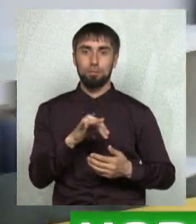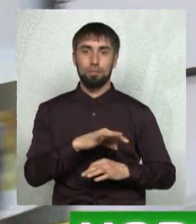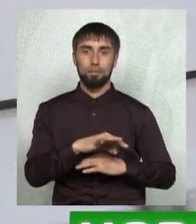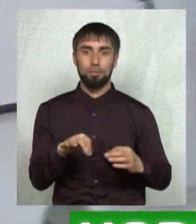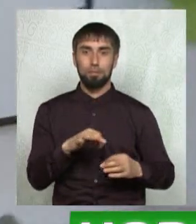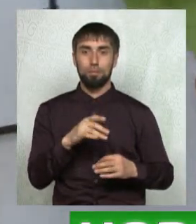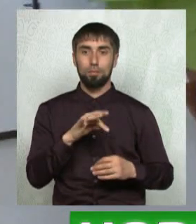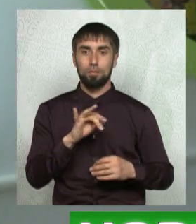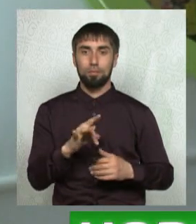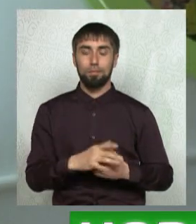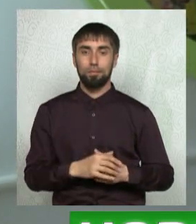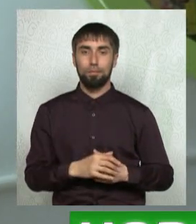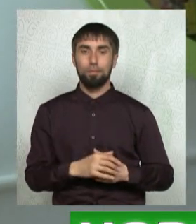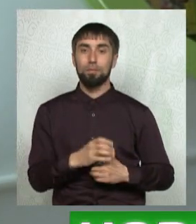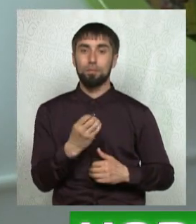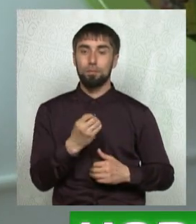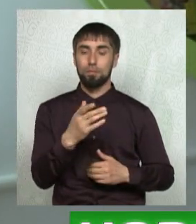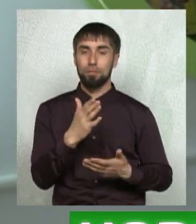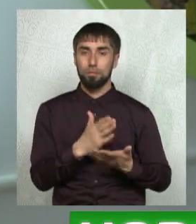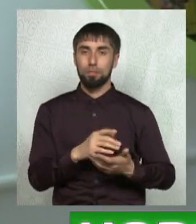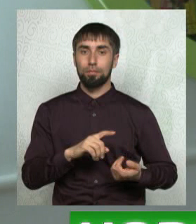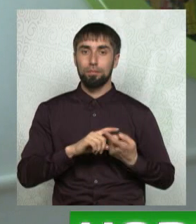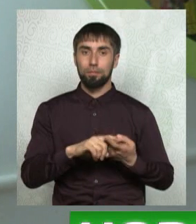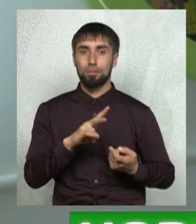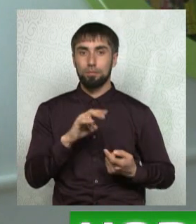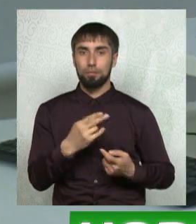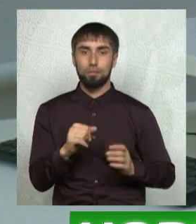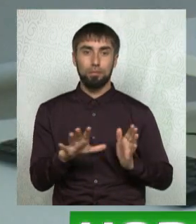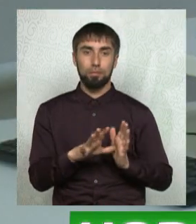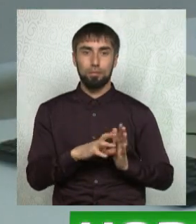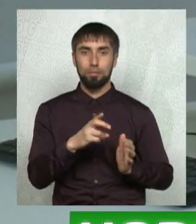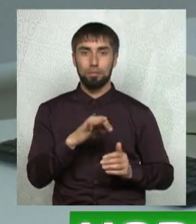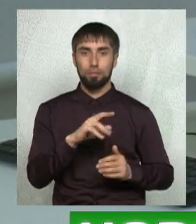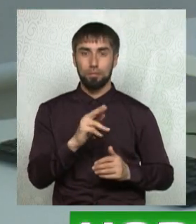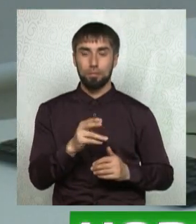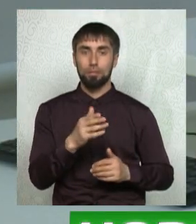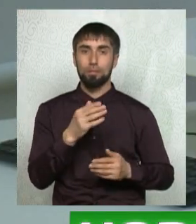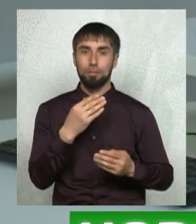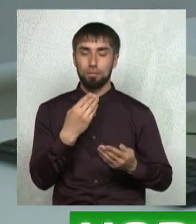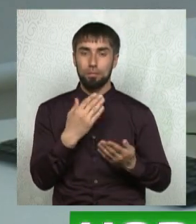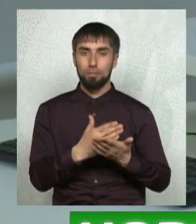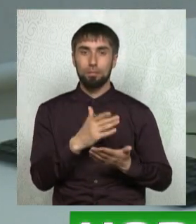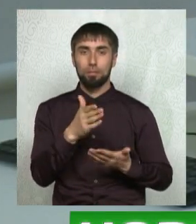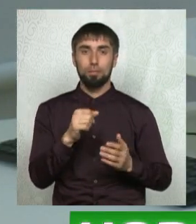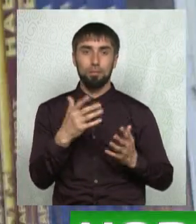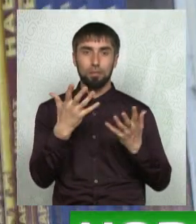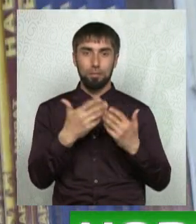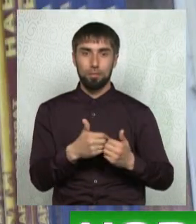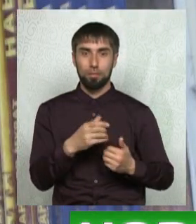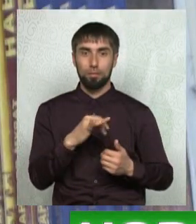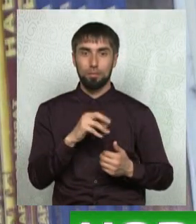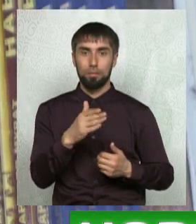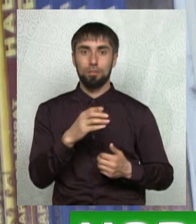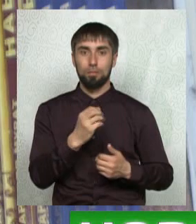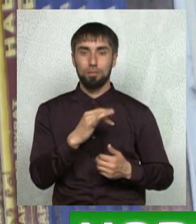проектор. А еще налажена связь с национальной электронной библиотекой. Предусмотрены автоматизированные системы, внедрены